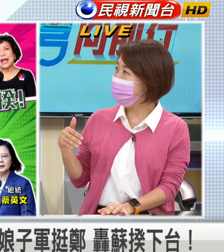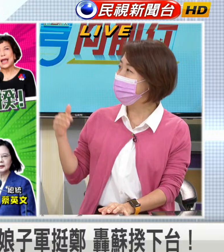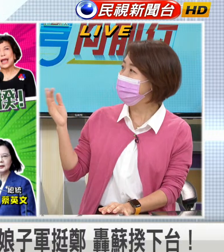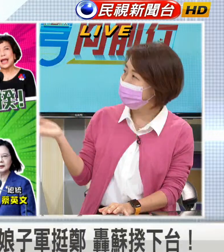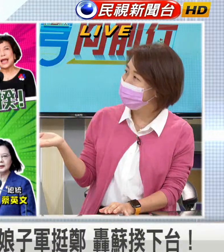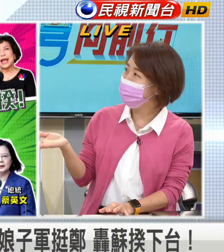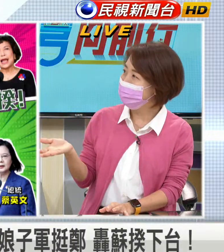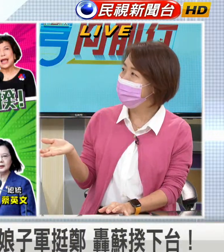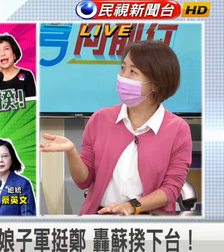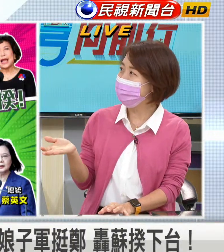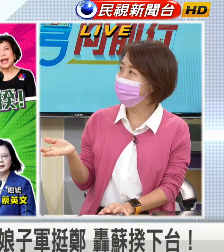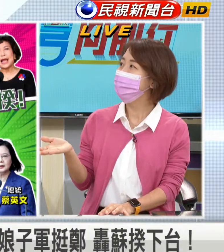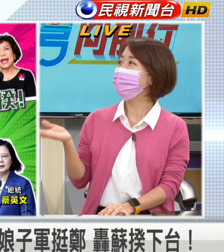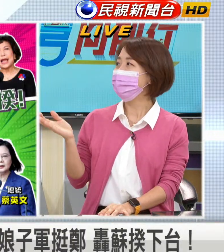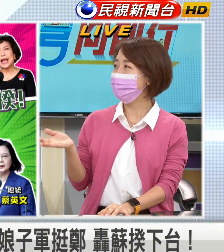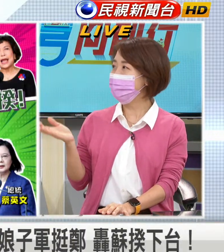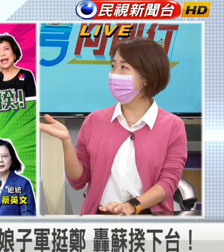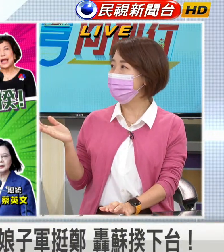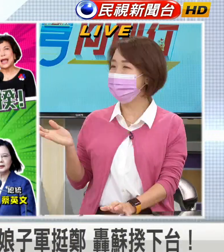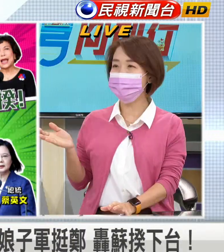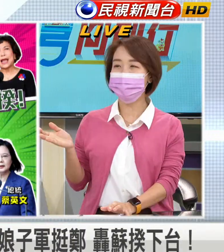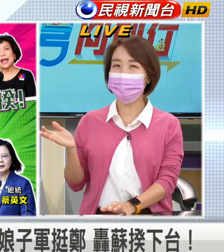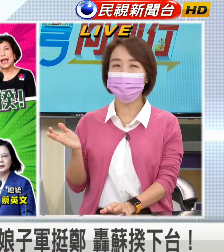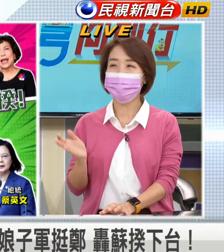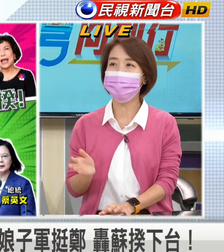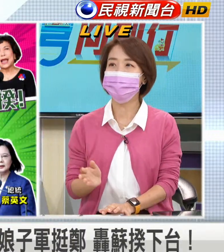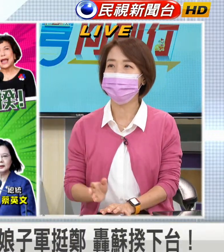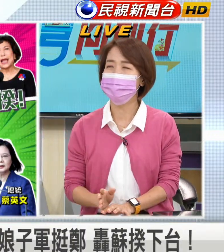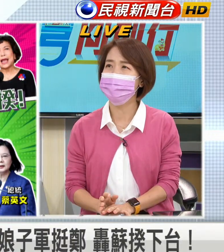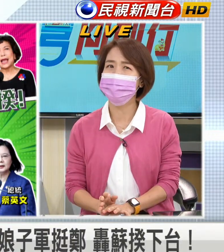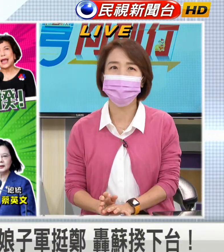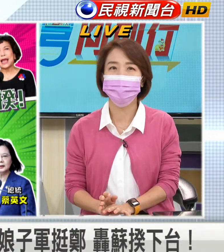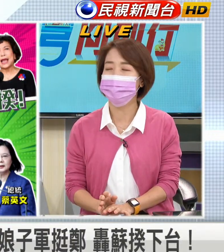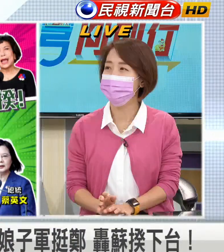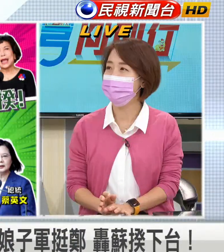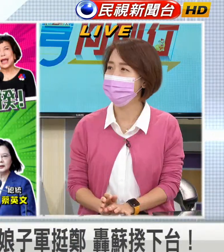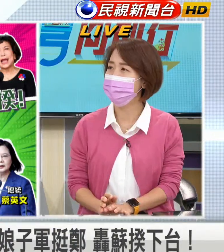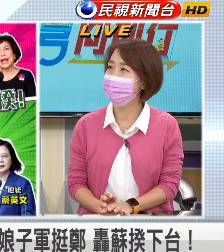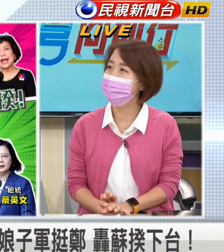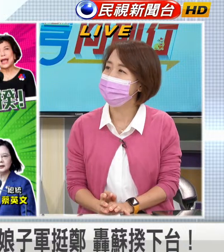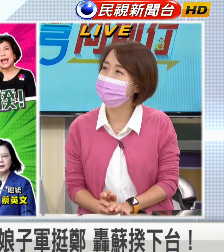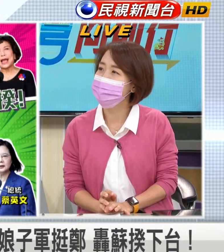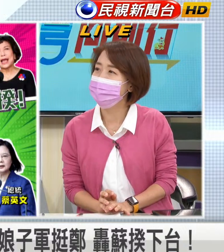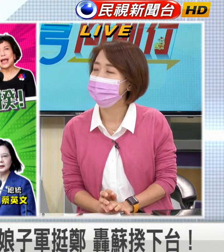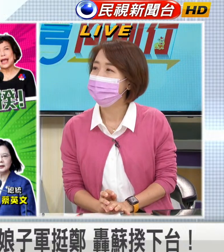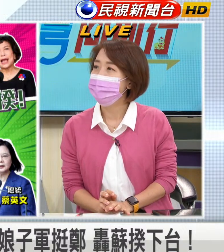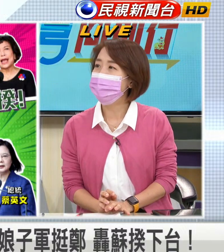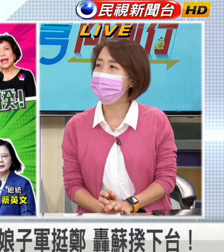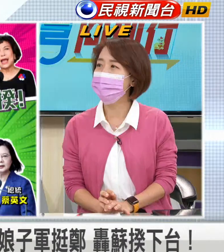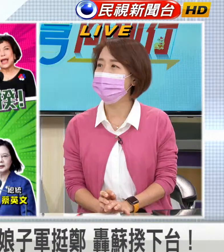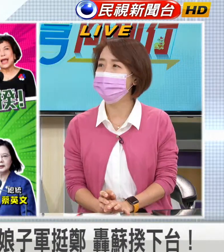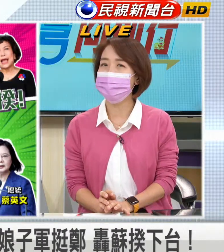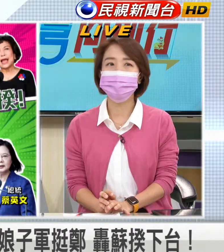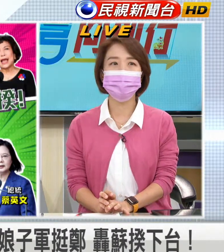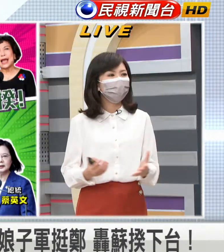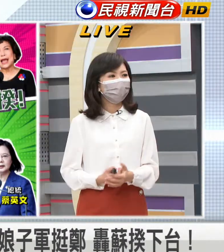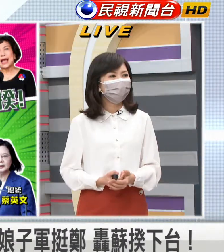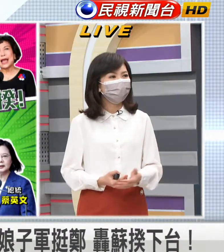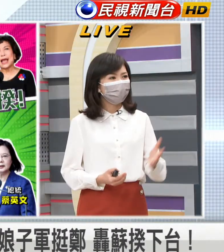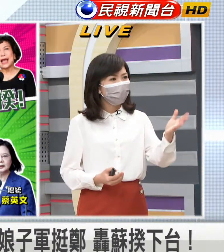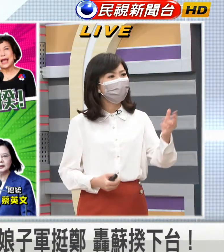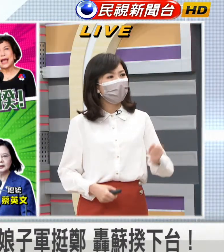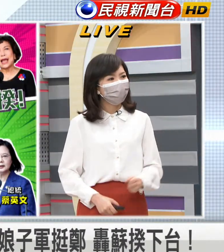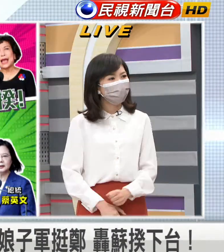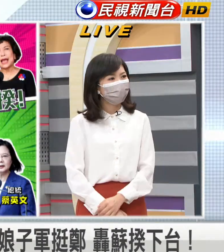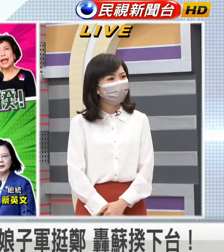那尤其是国民党立委陈玉珍还说，他觉得这样子就是美更小，就是在说女生你刚刚 说什么不守妇道、不知廉